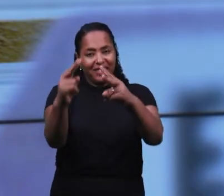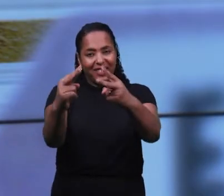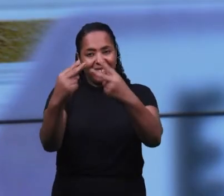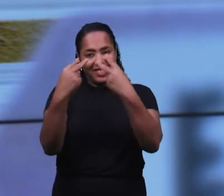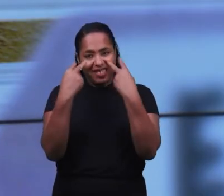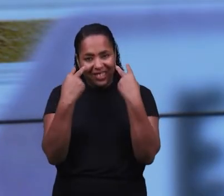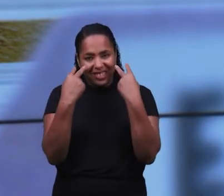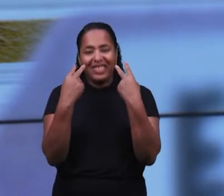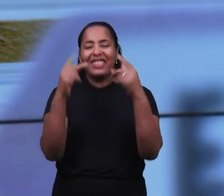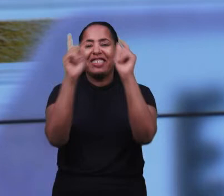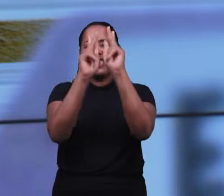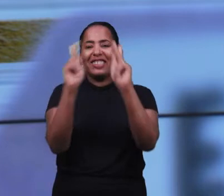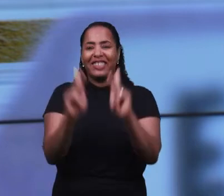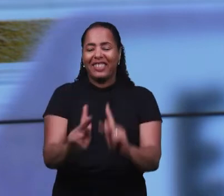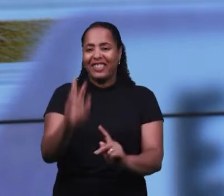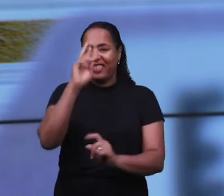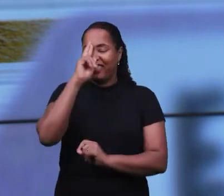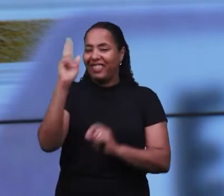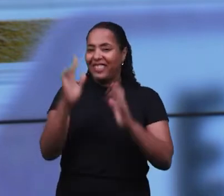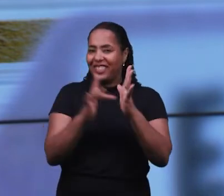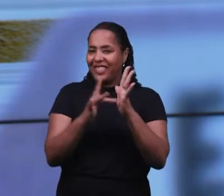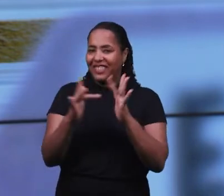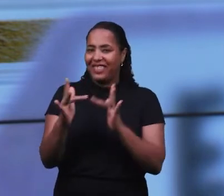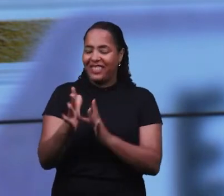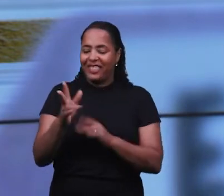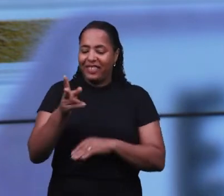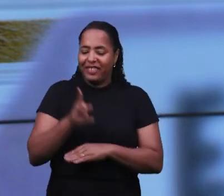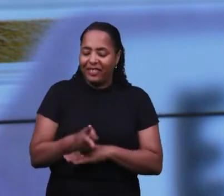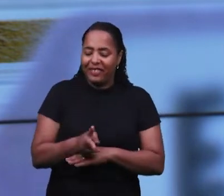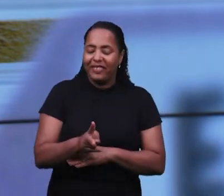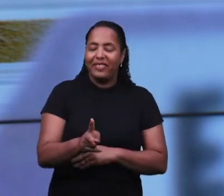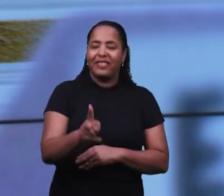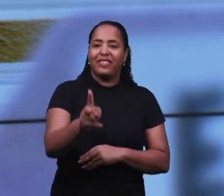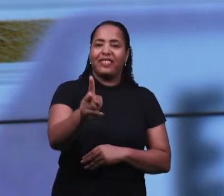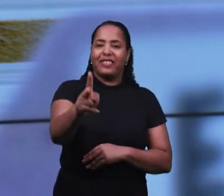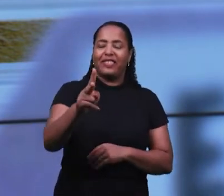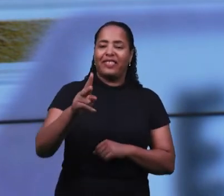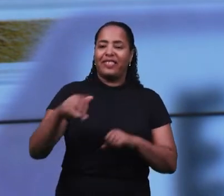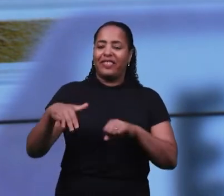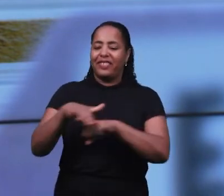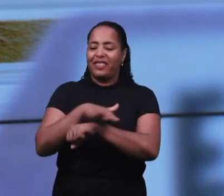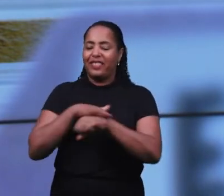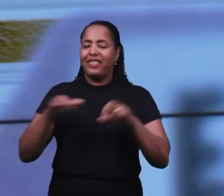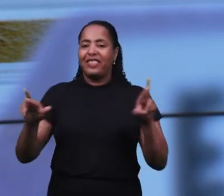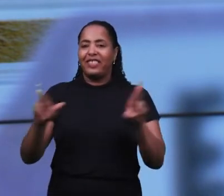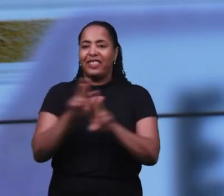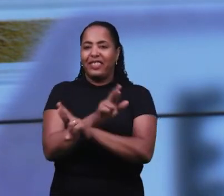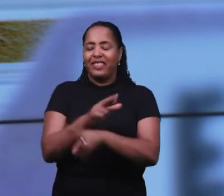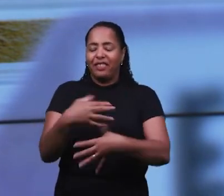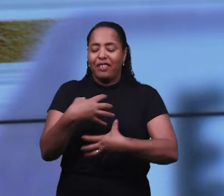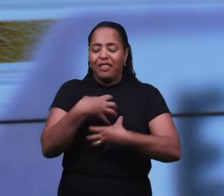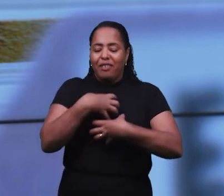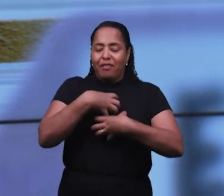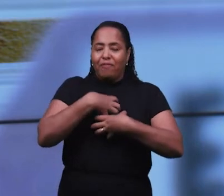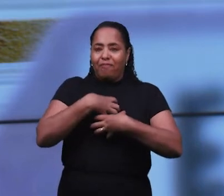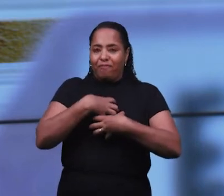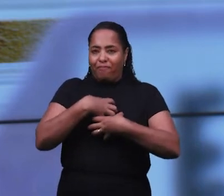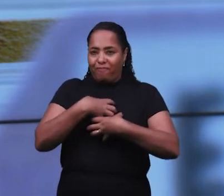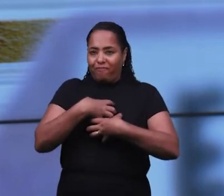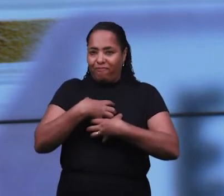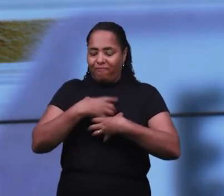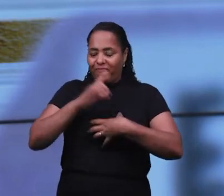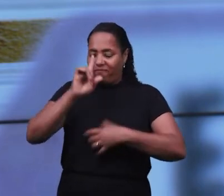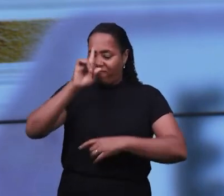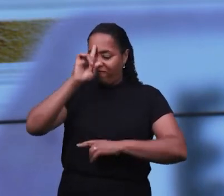Nous saluons à vous qui nous assistez dans la paix du Seigneur Jésus. En donnant continuité à la promesse